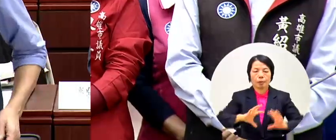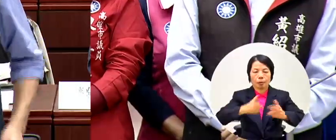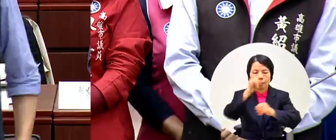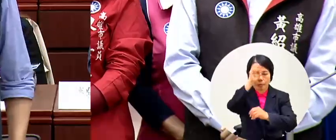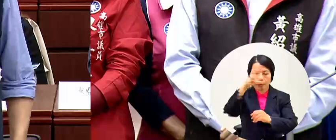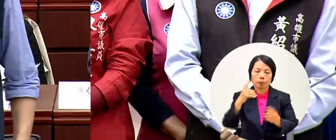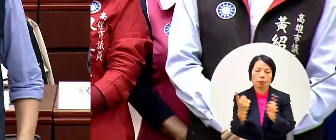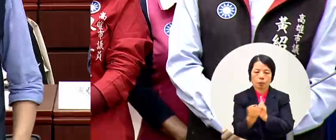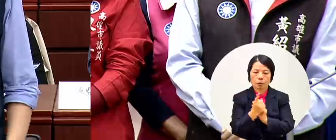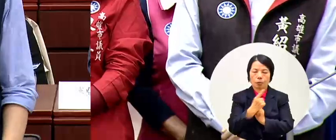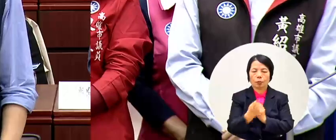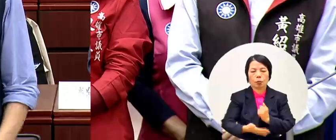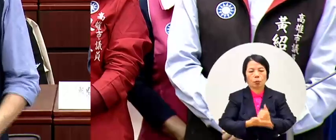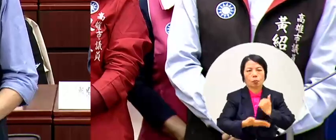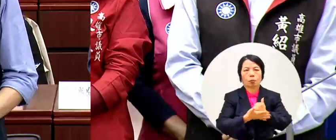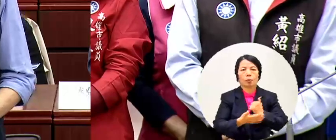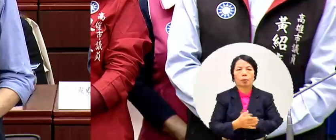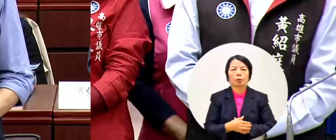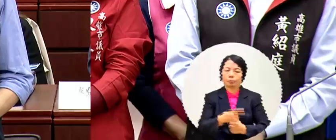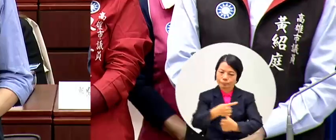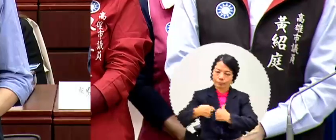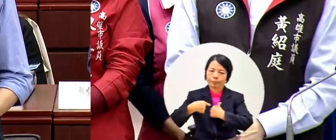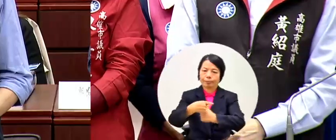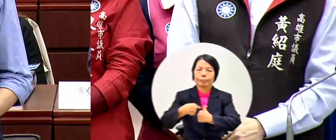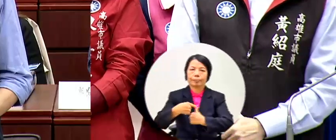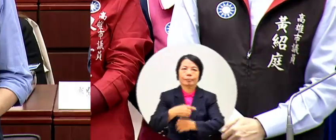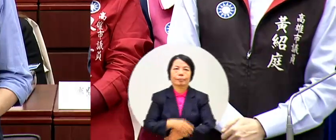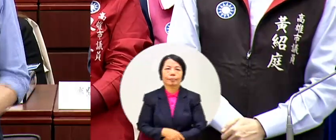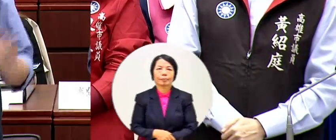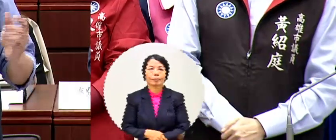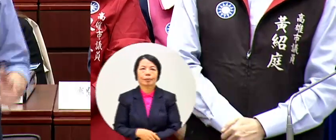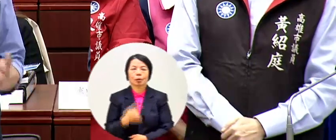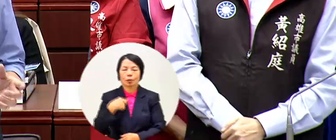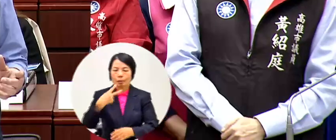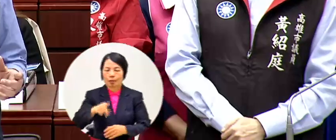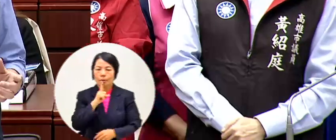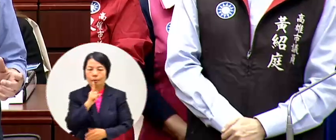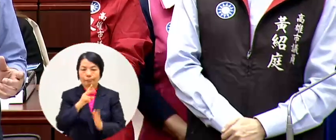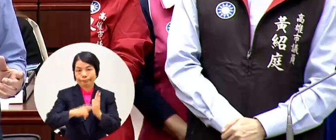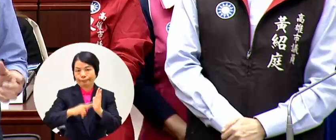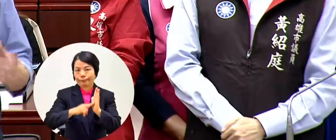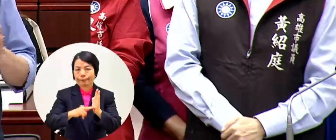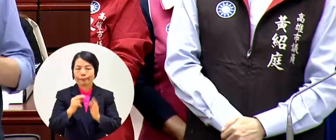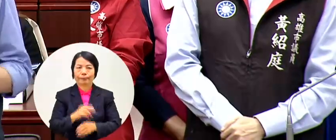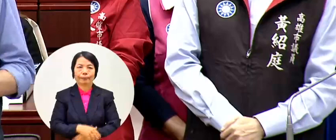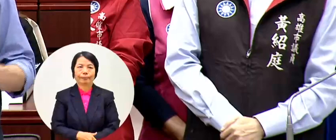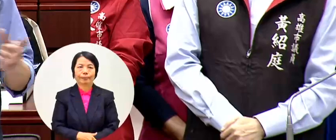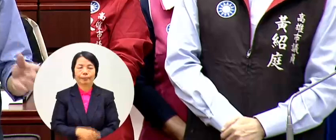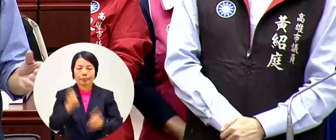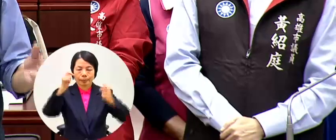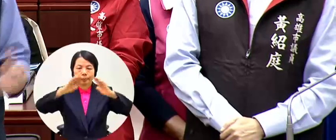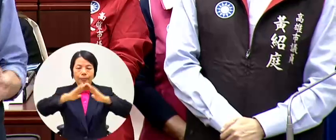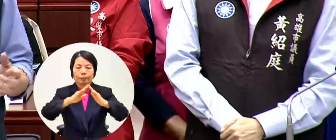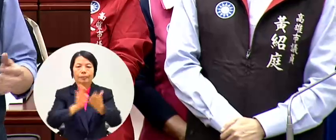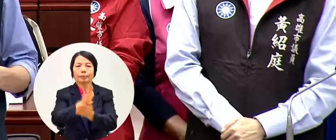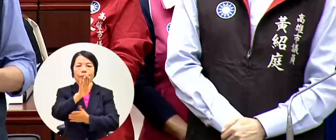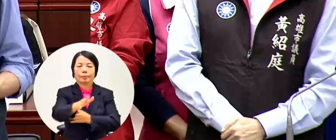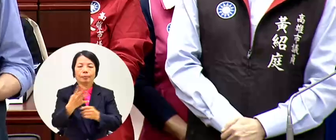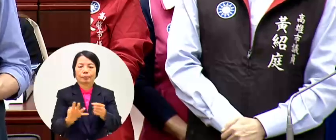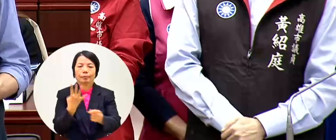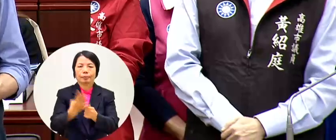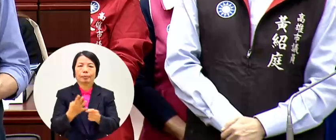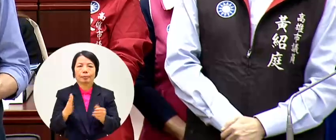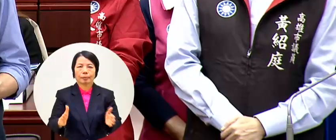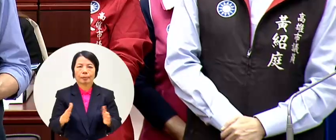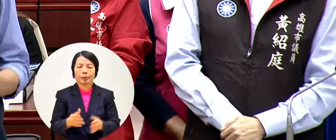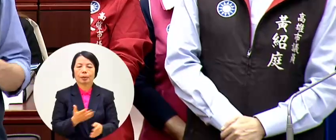策。我还要重申一遍，高雄市未来的4年就在我们市政府跟议会彼此的携